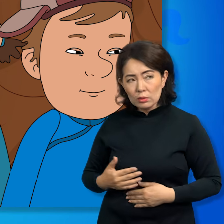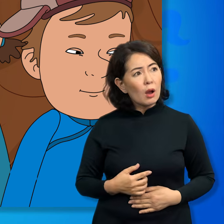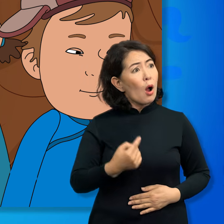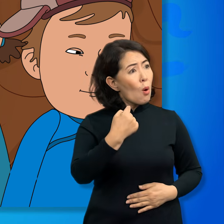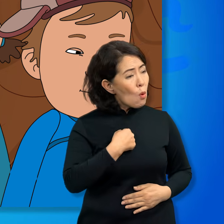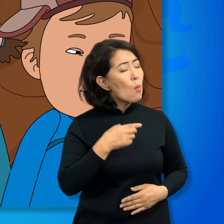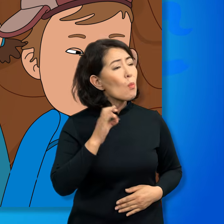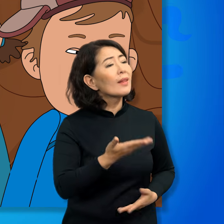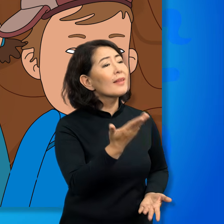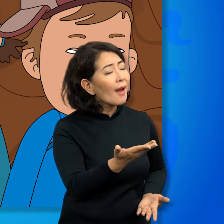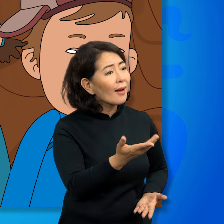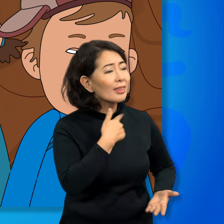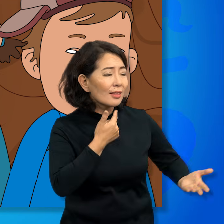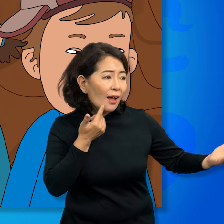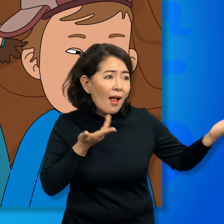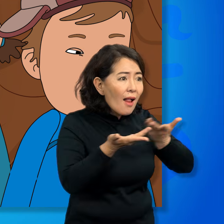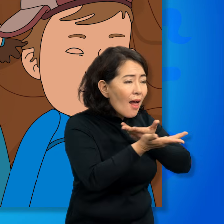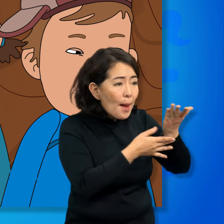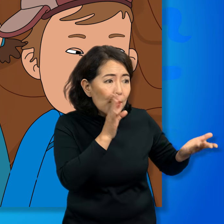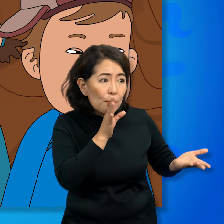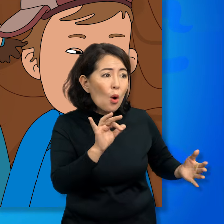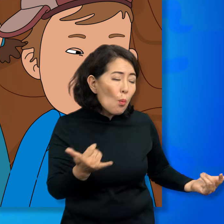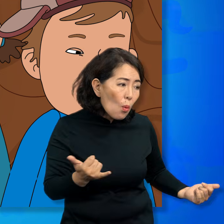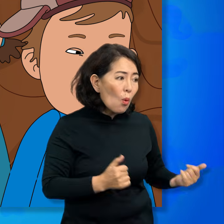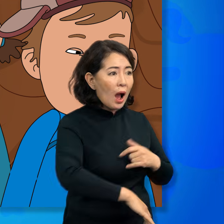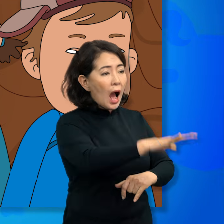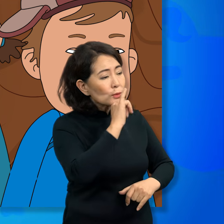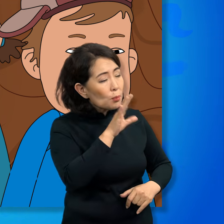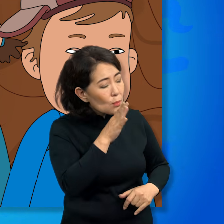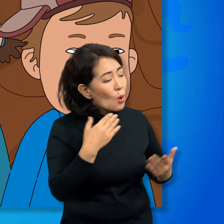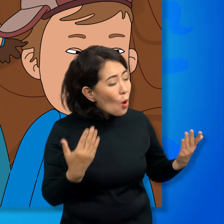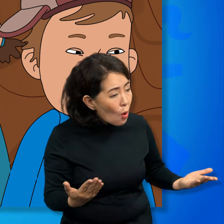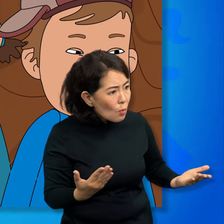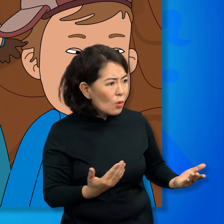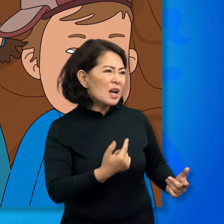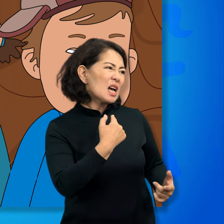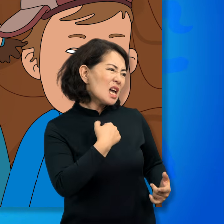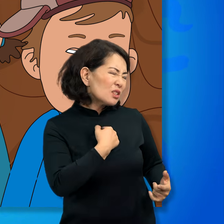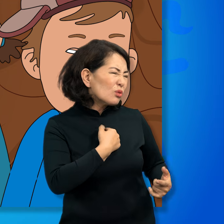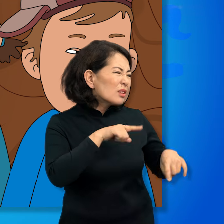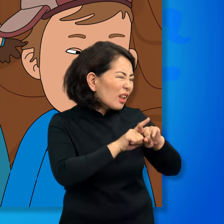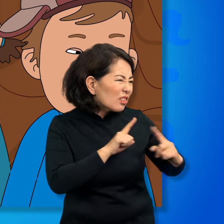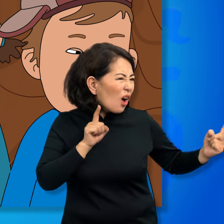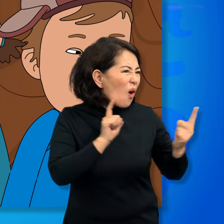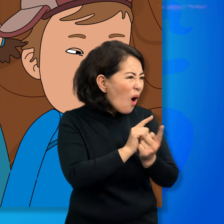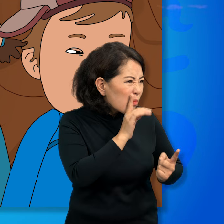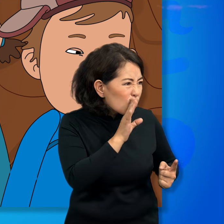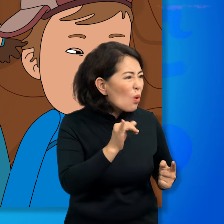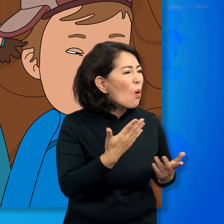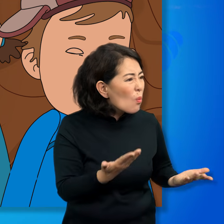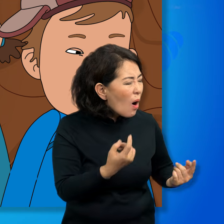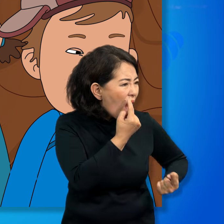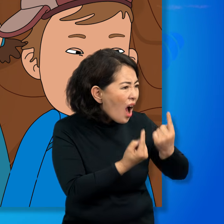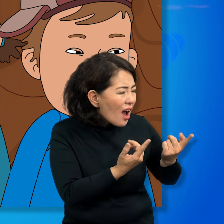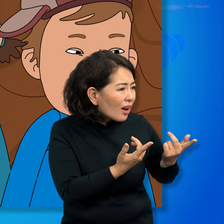мөн байвал та ам асуух гэж ирээ юу? Ам бол алдах гэж ирээ юу? Эсвэл ам авах гэж ирсэн юм